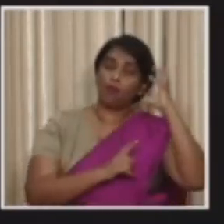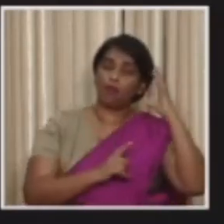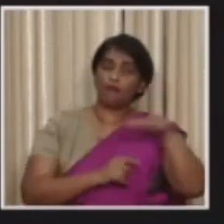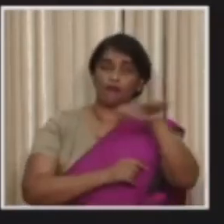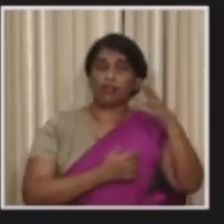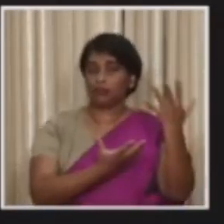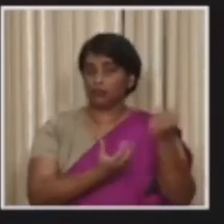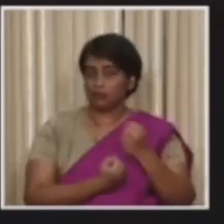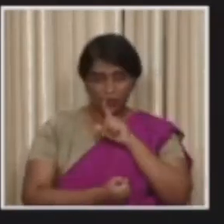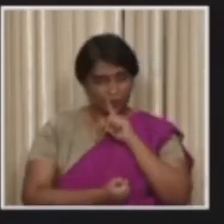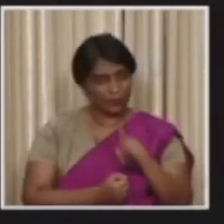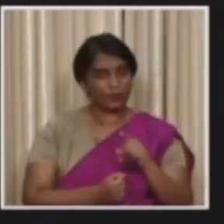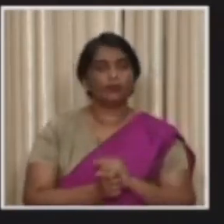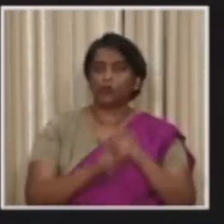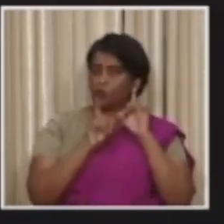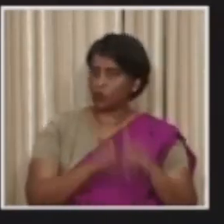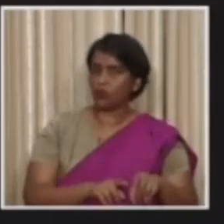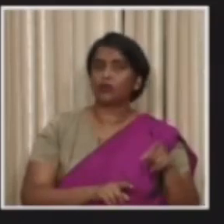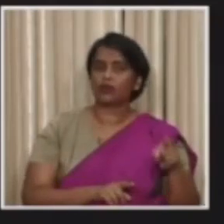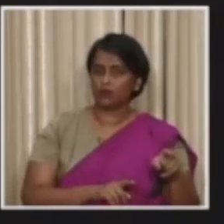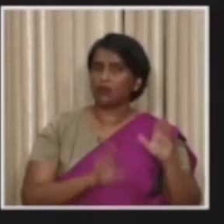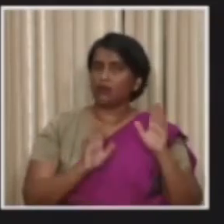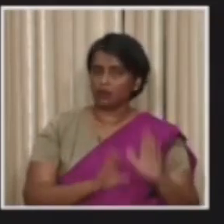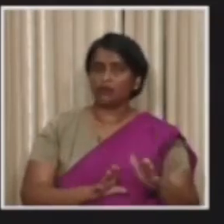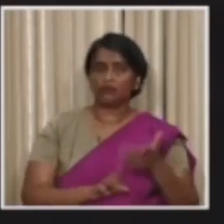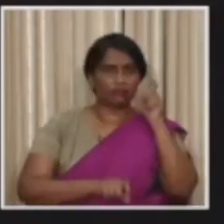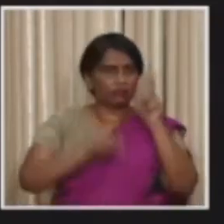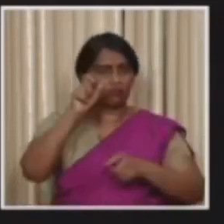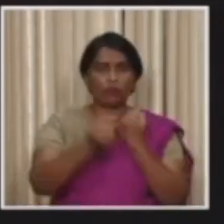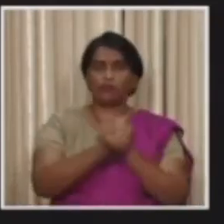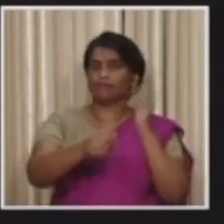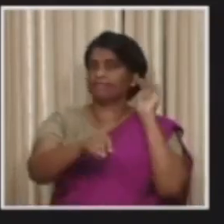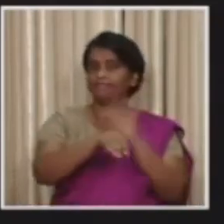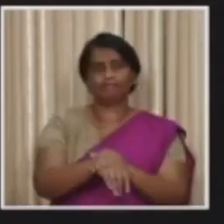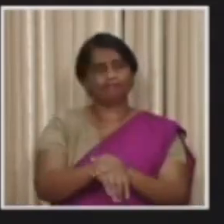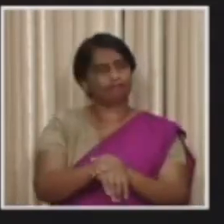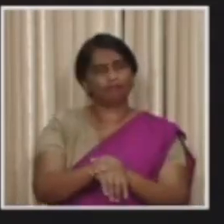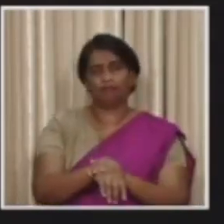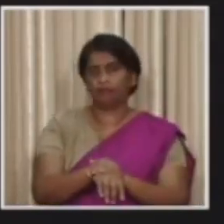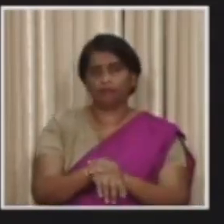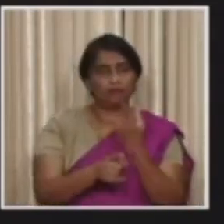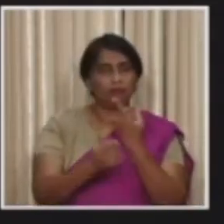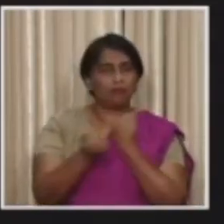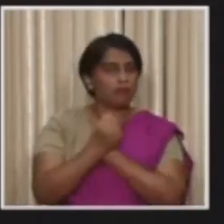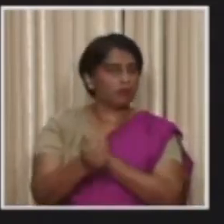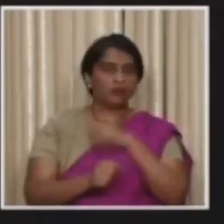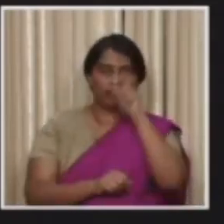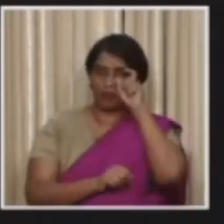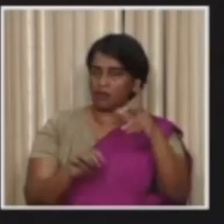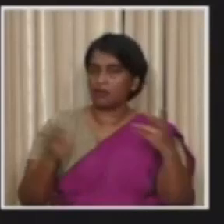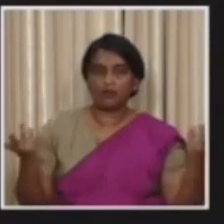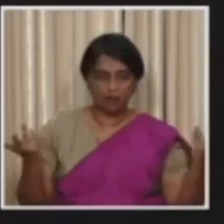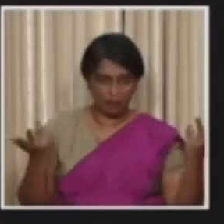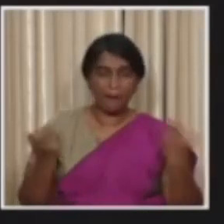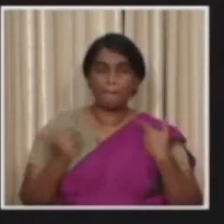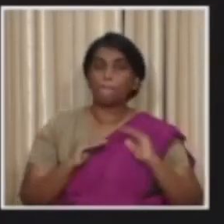වතු ගත්තයි කියලා කිව්වා. ඉතින් මේ හැබැයි කිසිවෙක්ව අත්තරංගුවට අරගෙන හරි ප්‍රොසිකියුට් කරලා හරි අපි දැකලා තිබුණේ නැහැ.